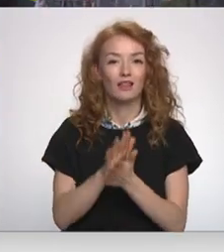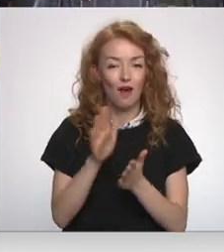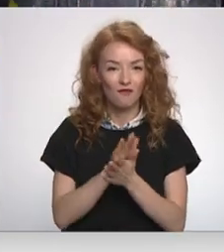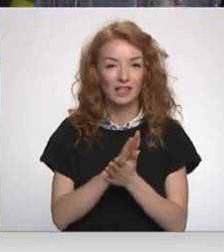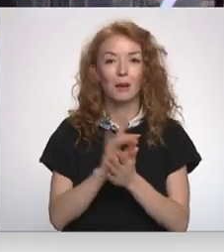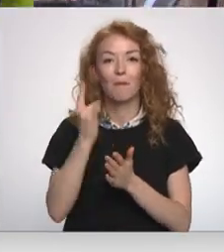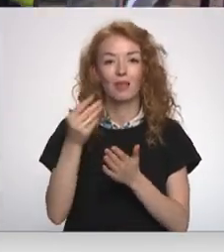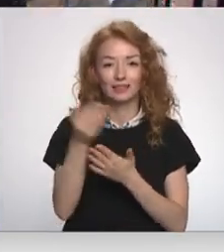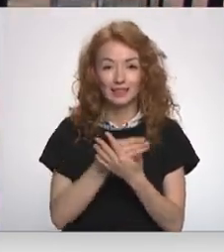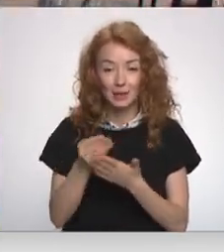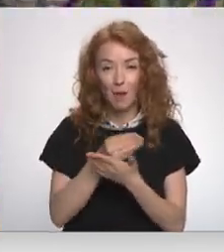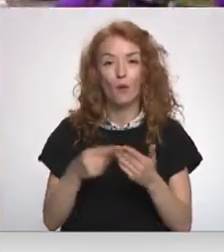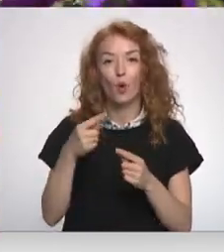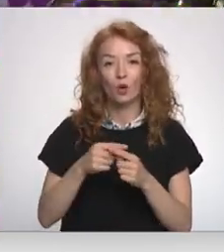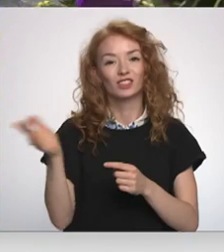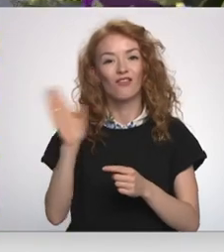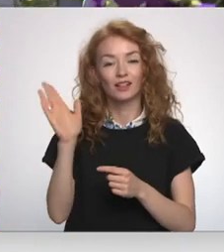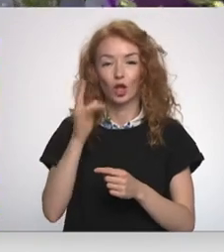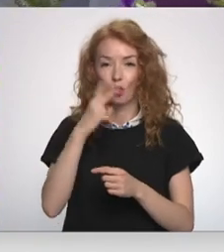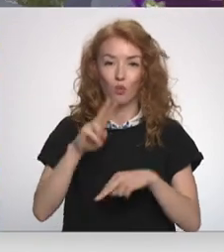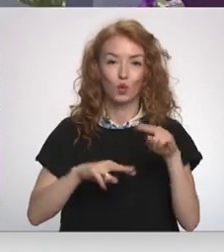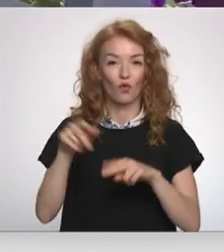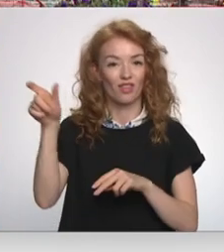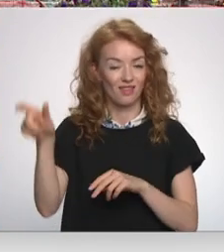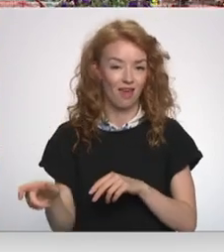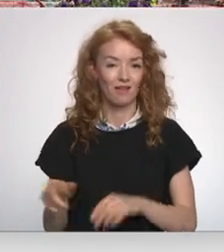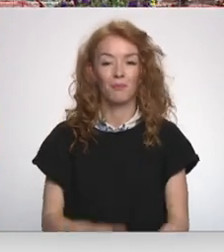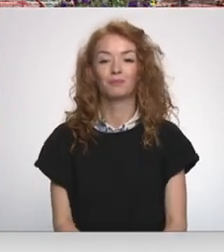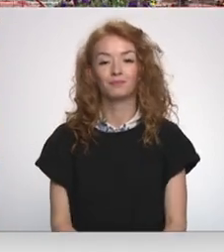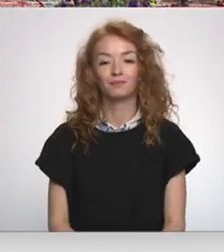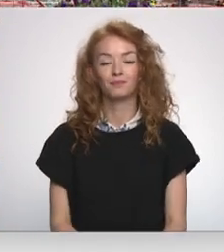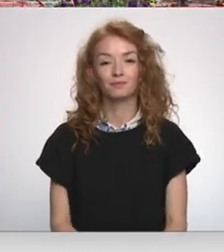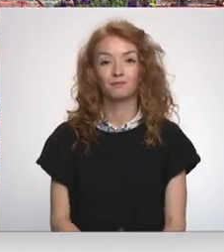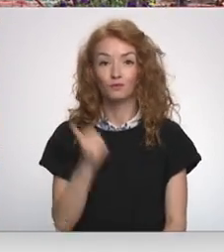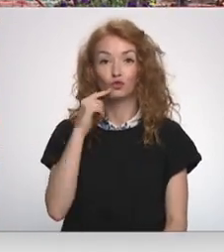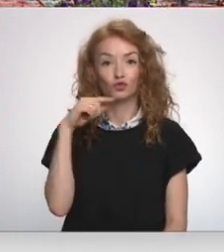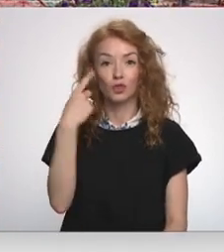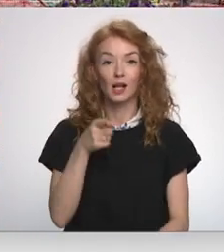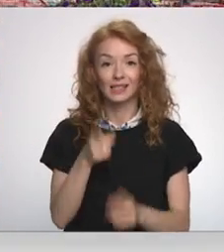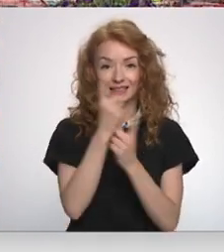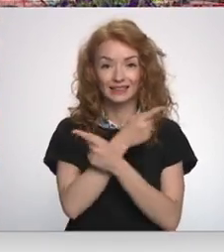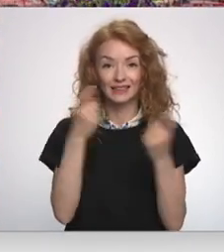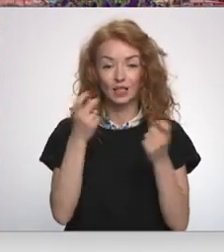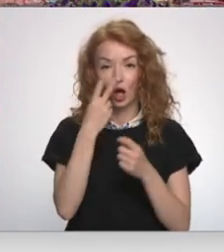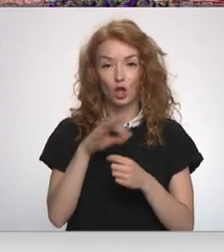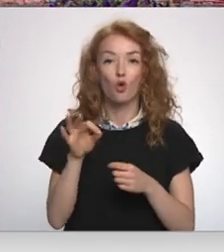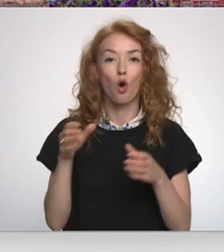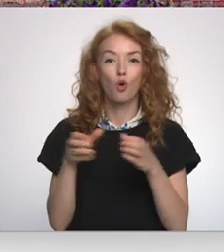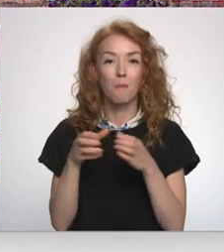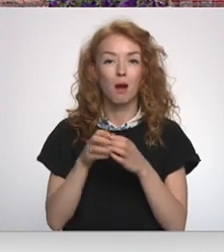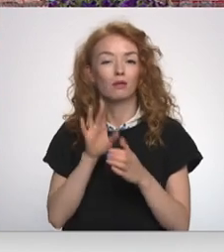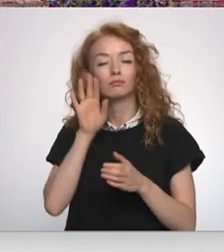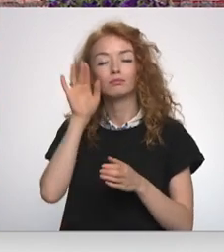zīmējumi un sveicieni no būvnieka. So this is the message of the Bererix team. Šī ir ziņa no Bererix komandas